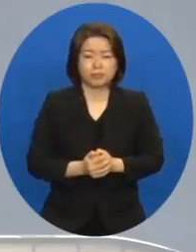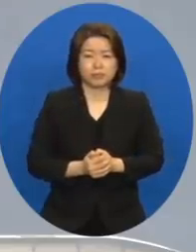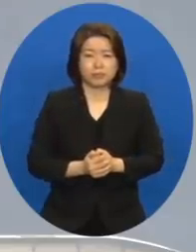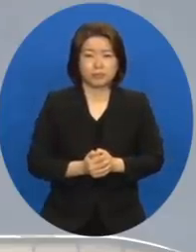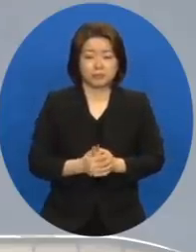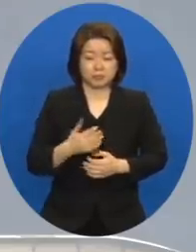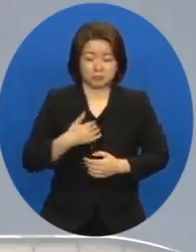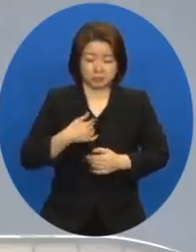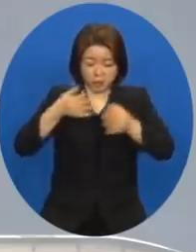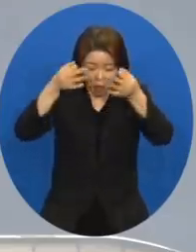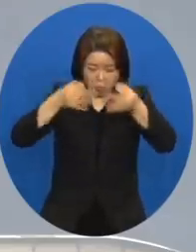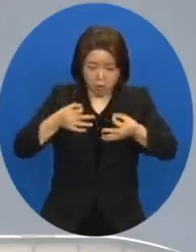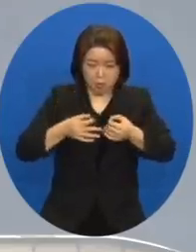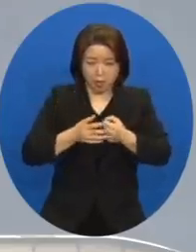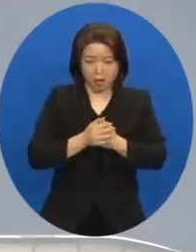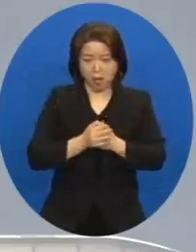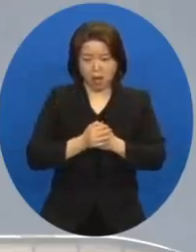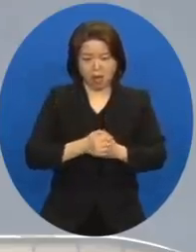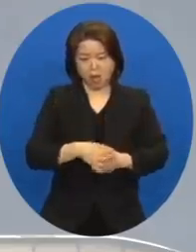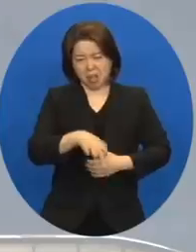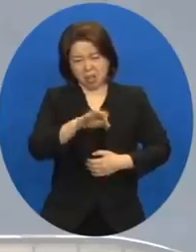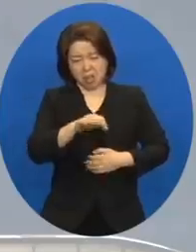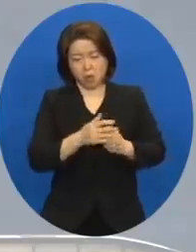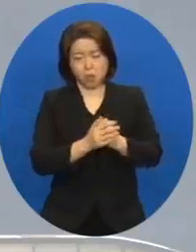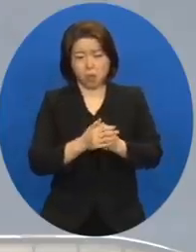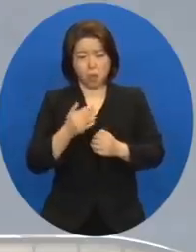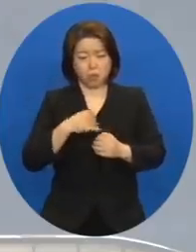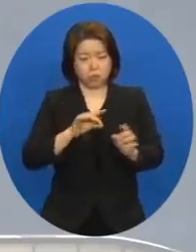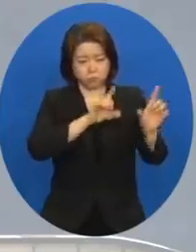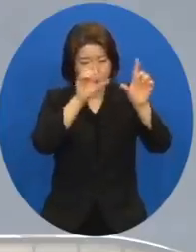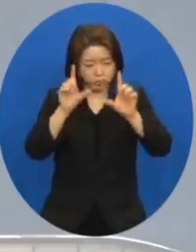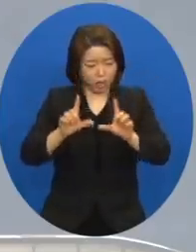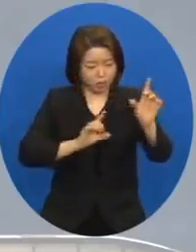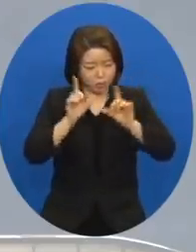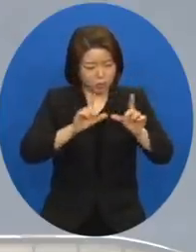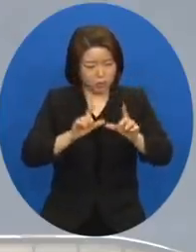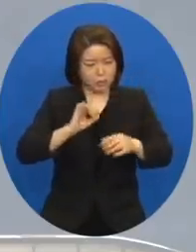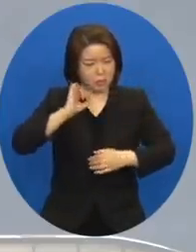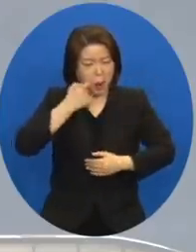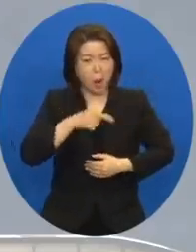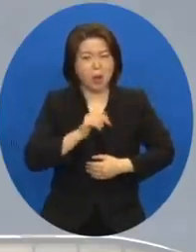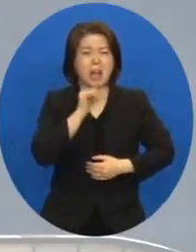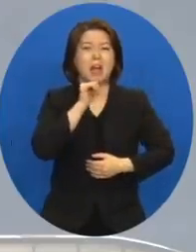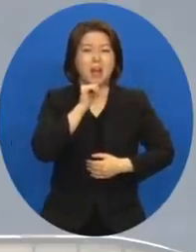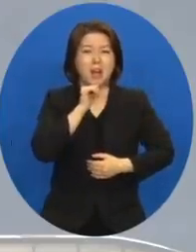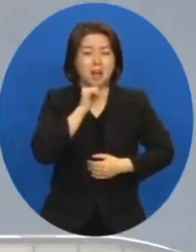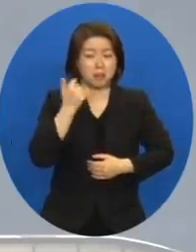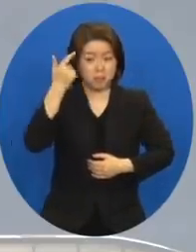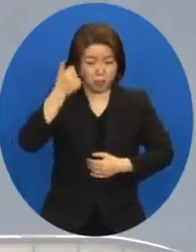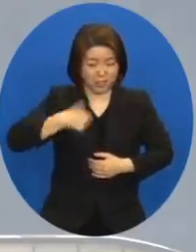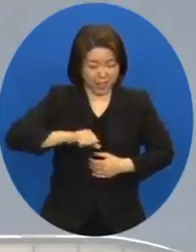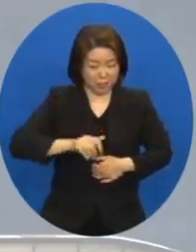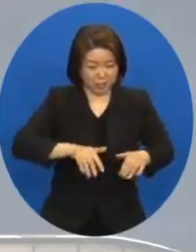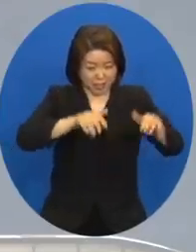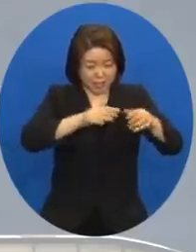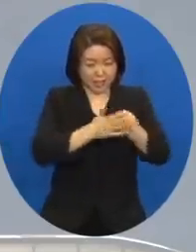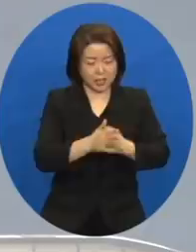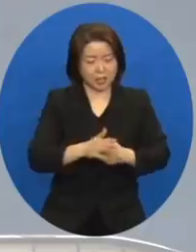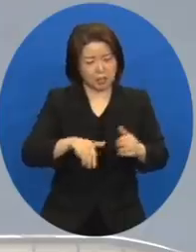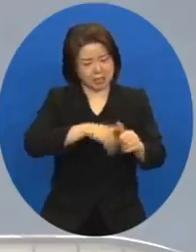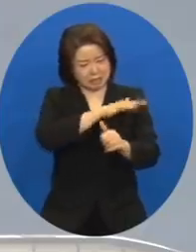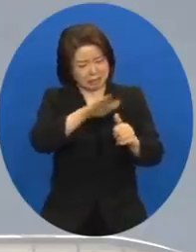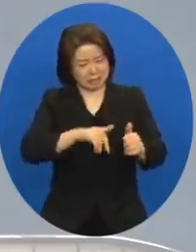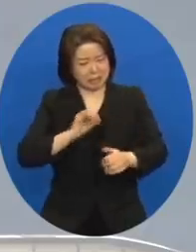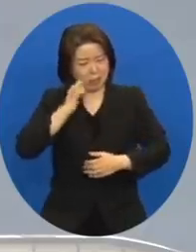너무 형편이 어려우니까 어려서 목사의 아들로 자랐지만 너무 어려우니까 너무